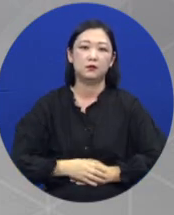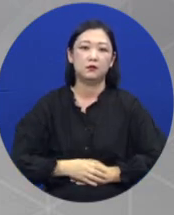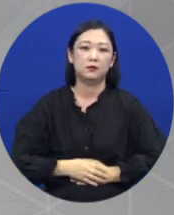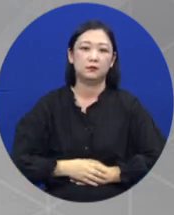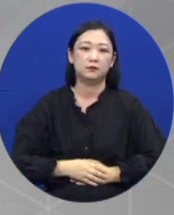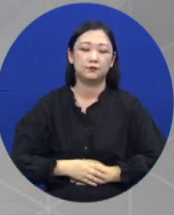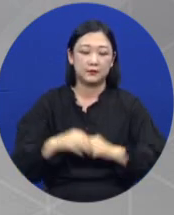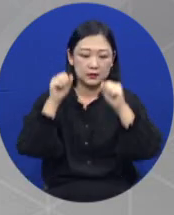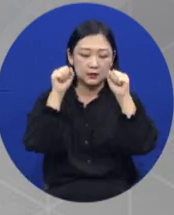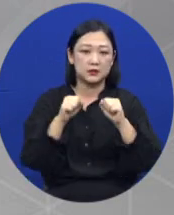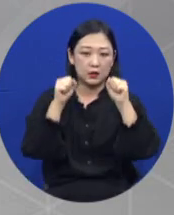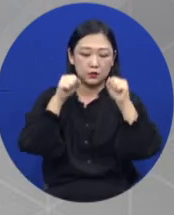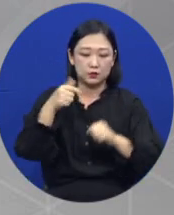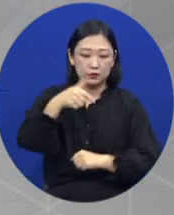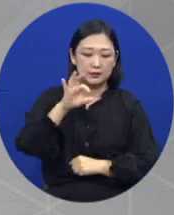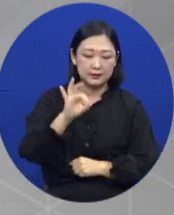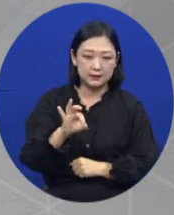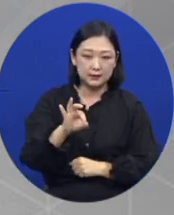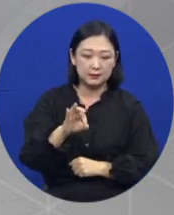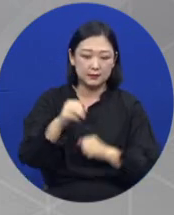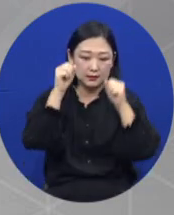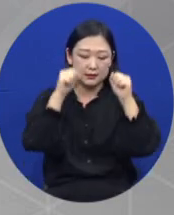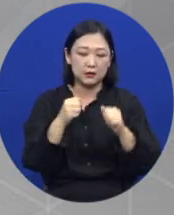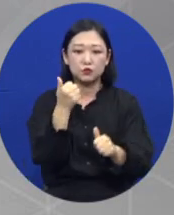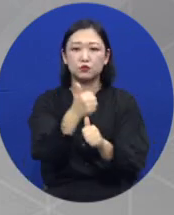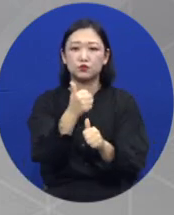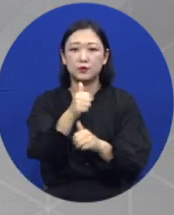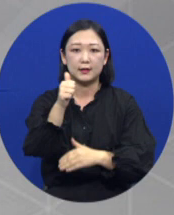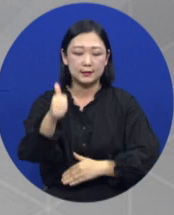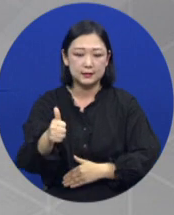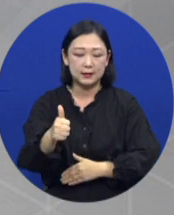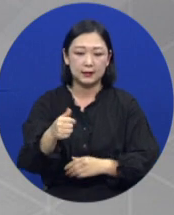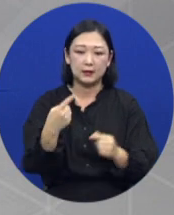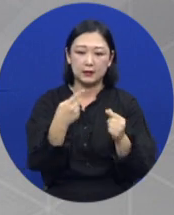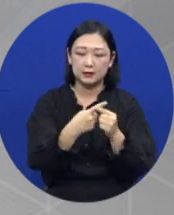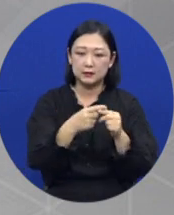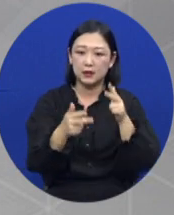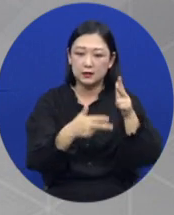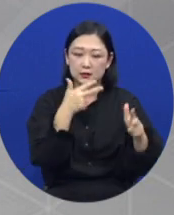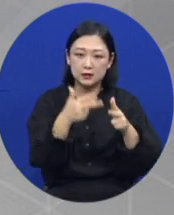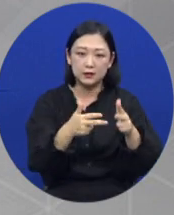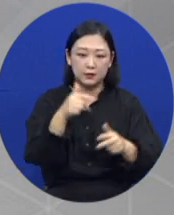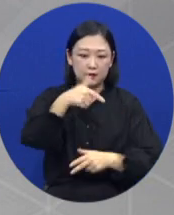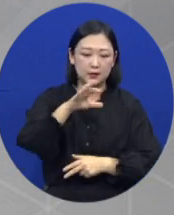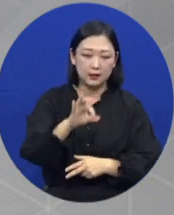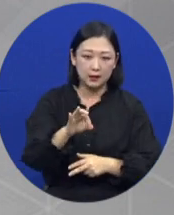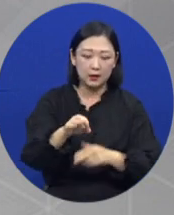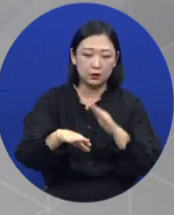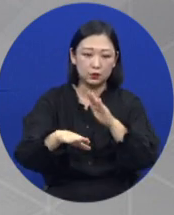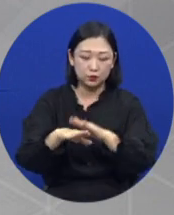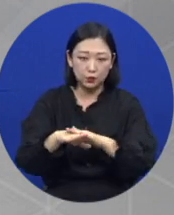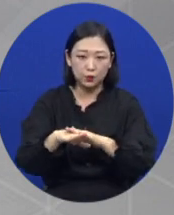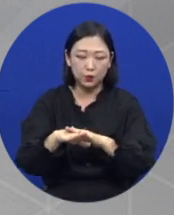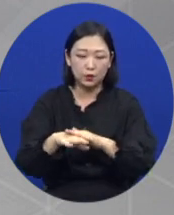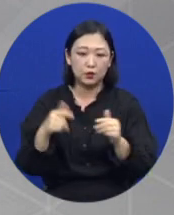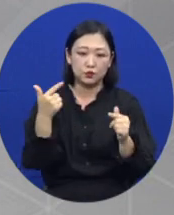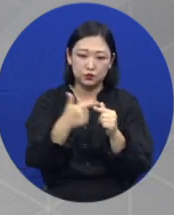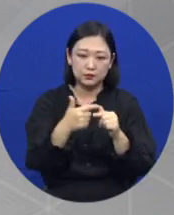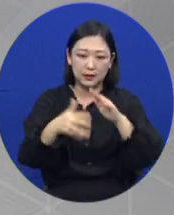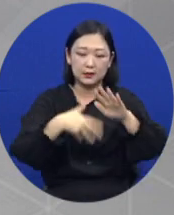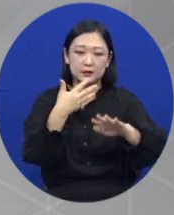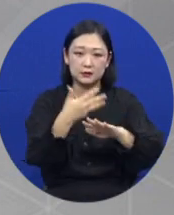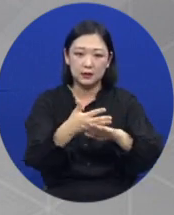또 제 6부 분의 김성환 제주도 체육회 부회장 1차산업 부분 강 승 진 체 주 농업 농촌 6차산업